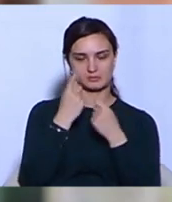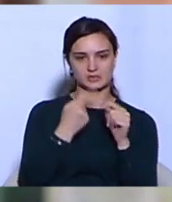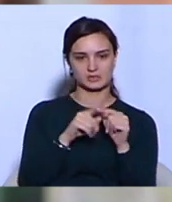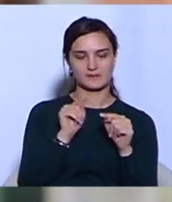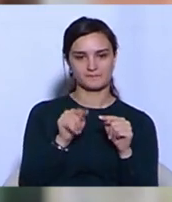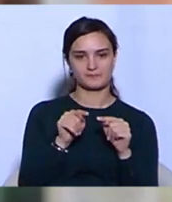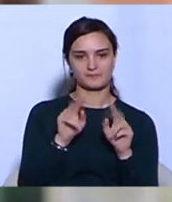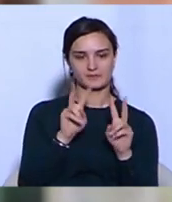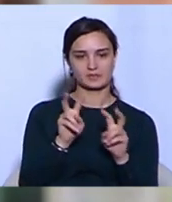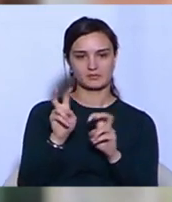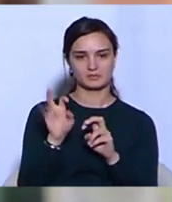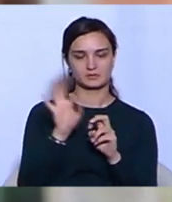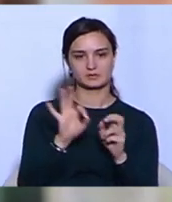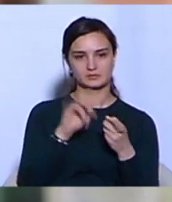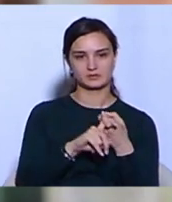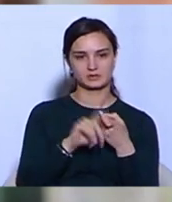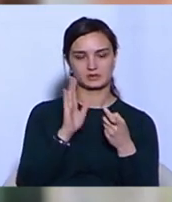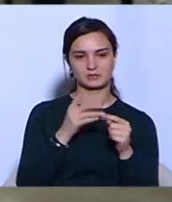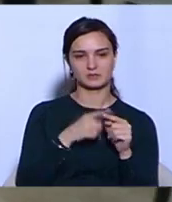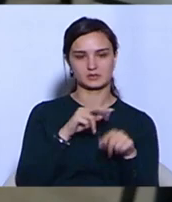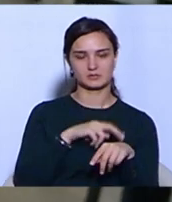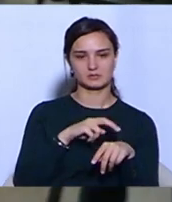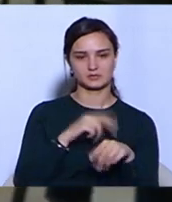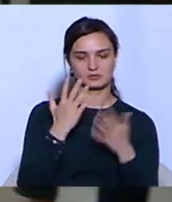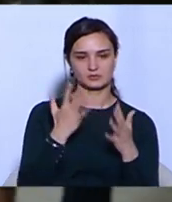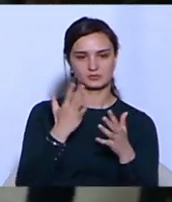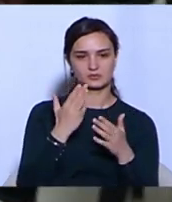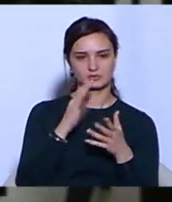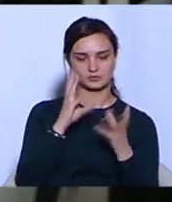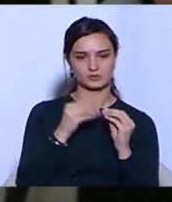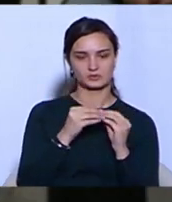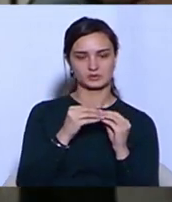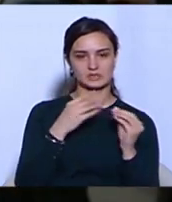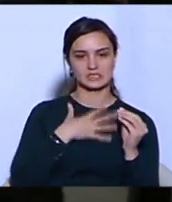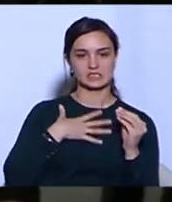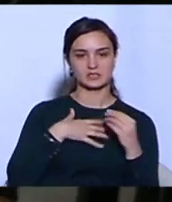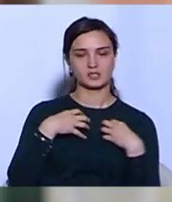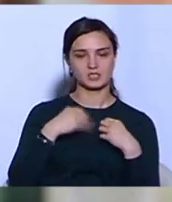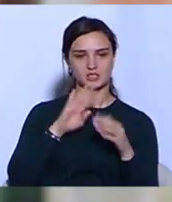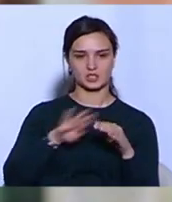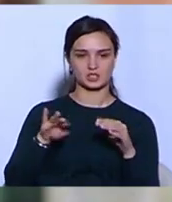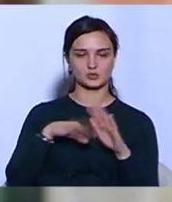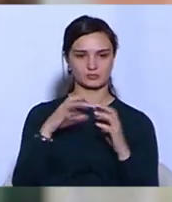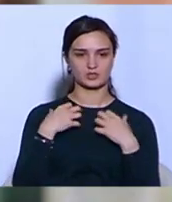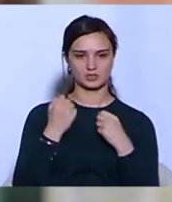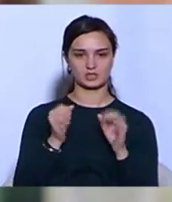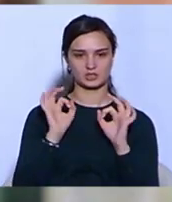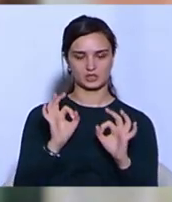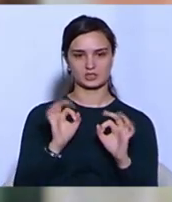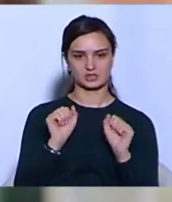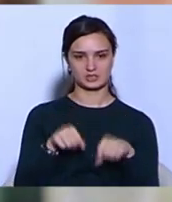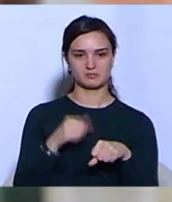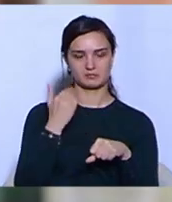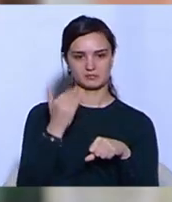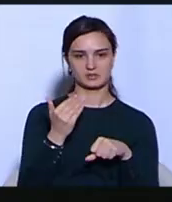გარკვეულ თემებთან დაკავშირებით, იქნება ეს სამედიცინო თუ ზოგადად, სტრესის გარეშე უფრო ჯანსაღად შეძლებენ